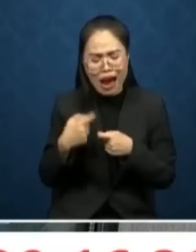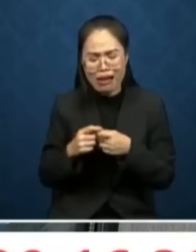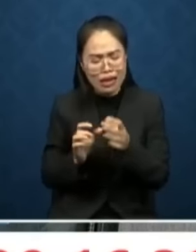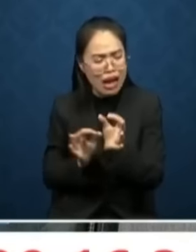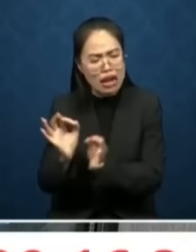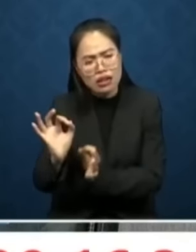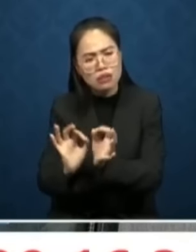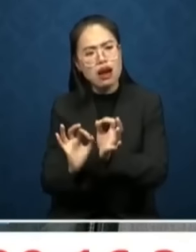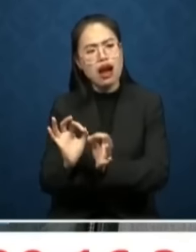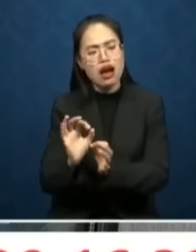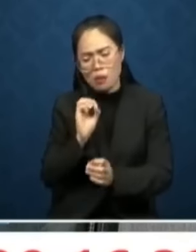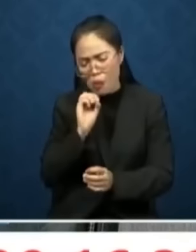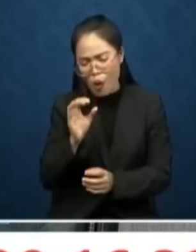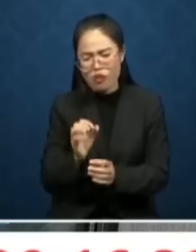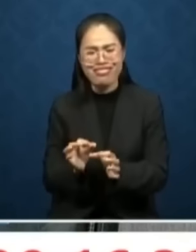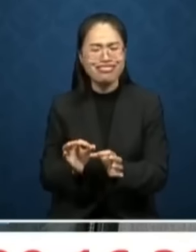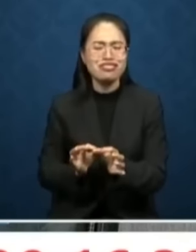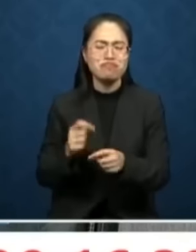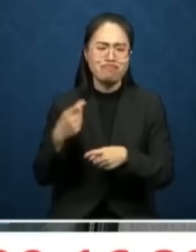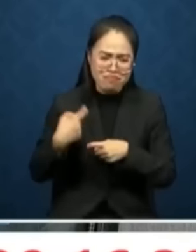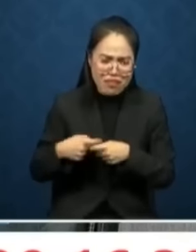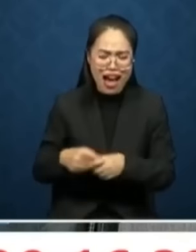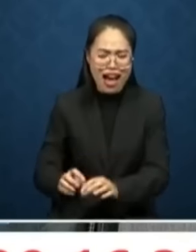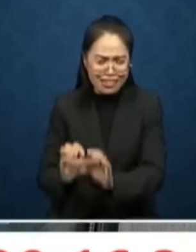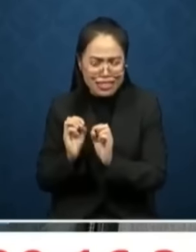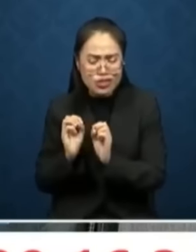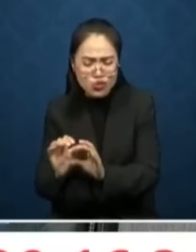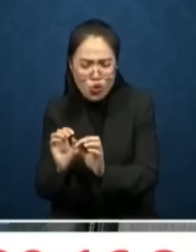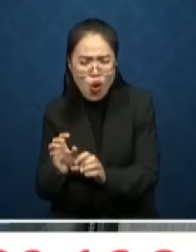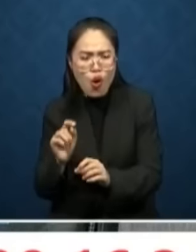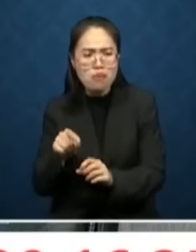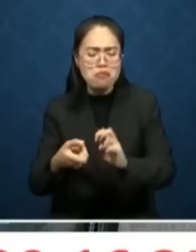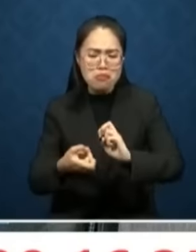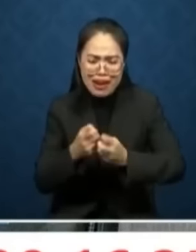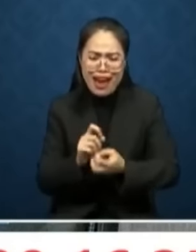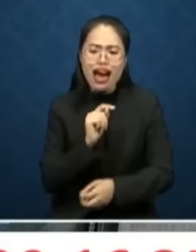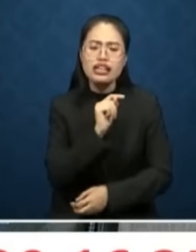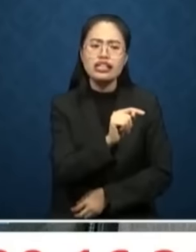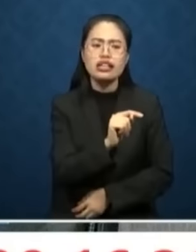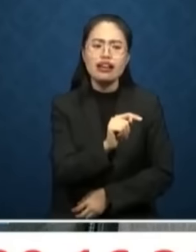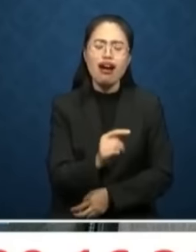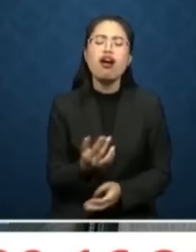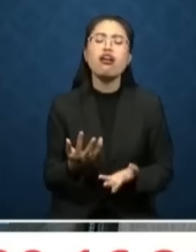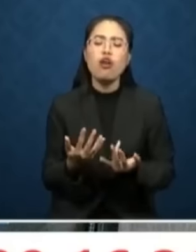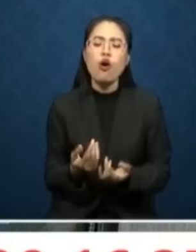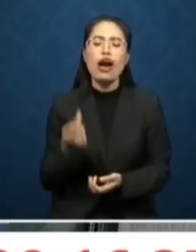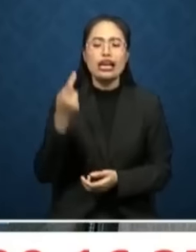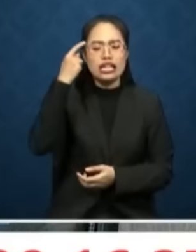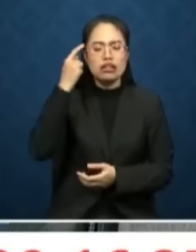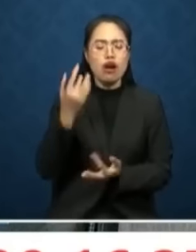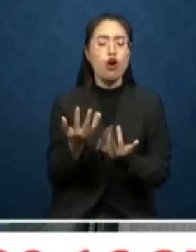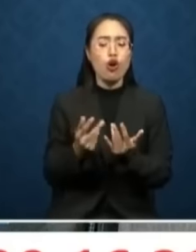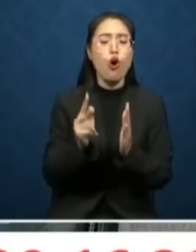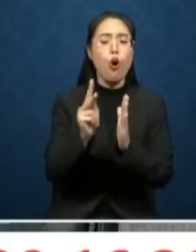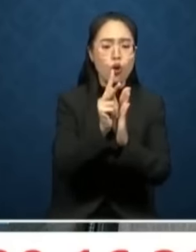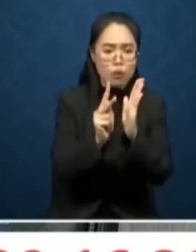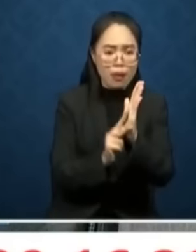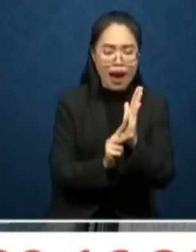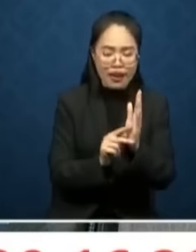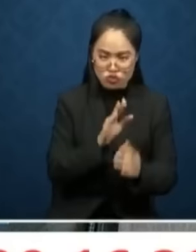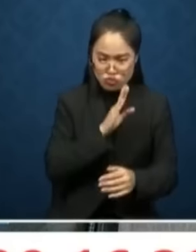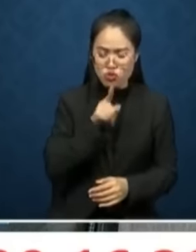ใจยากจริงๆที่จะทำให้เห็นแจ้งเห็นจริงในเรื่องนี้คงต้องรอหนึ่งรอกฎหมายตามเช็คบิน